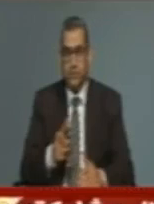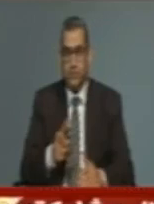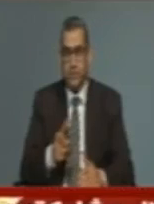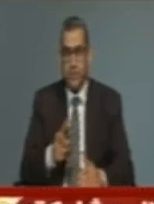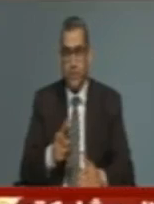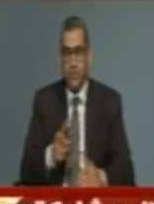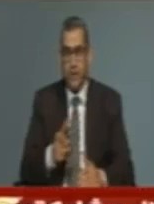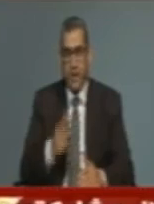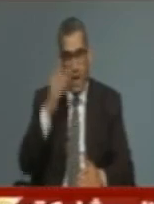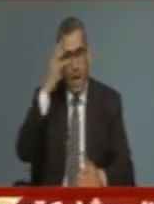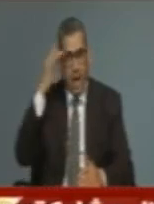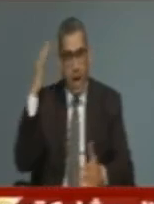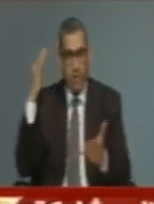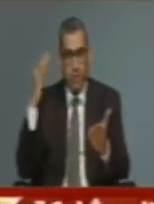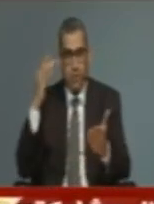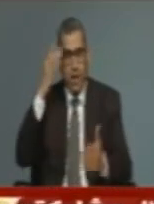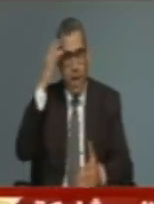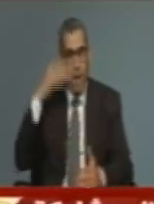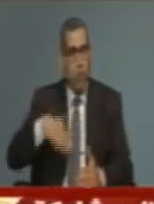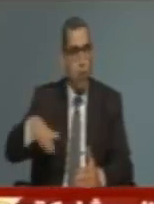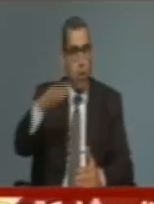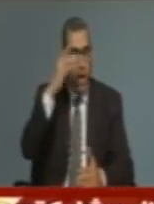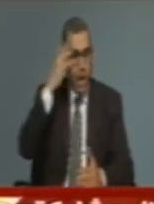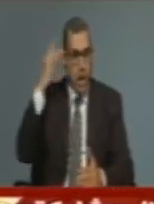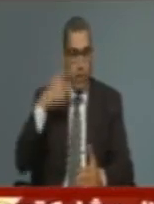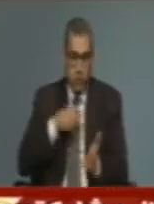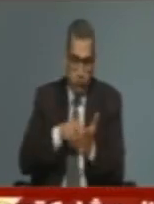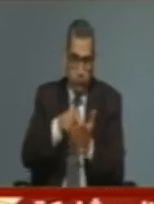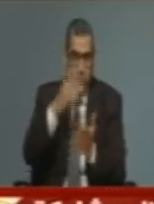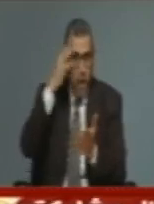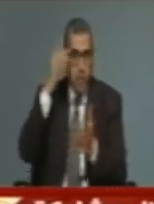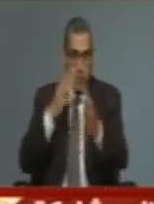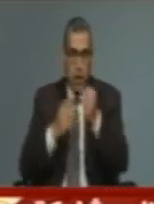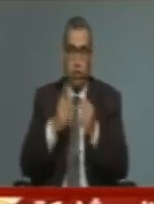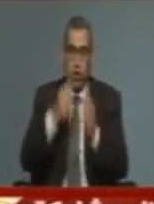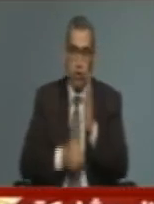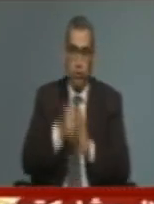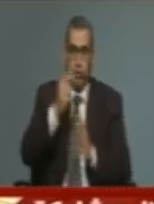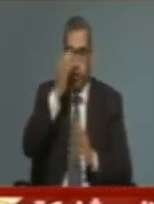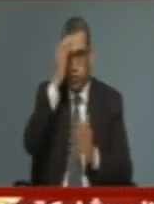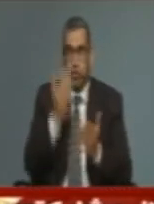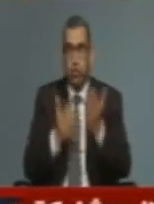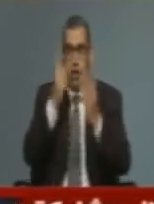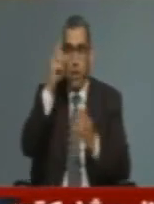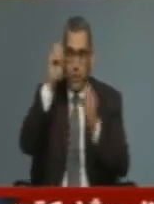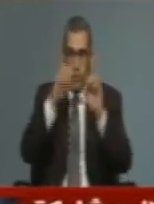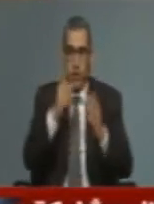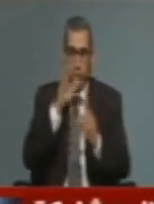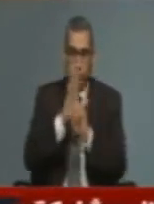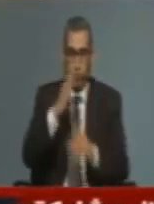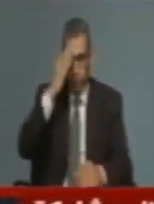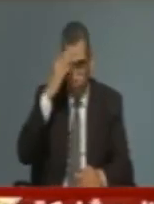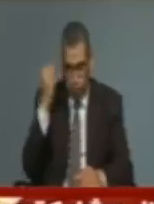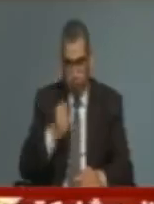احلم، كلنا نحلم ونجري على حلمنا، وربنا موجود ان شاء الله مجبور الخاطر. شكرا يا فندم. شكرا